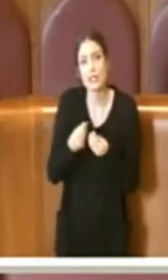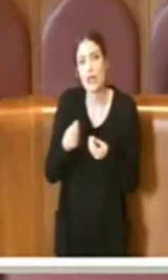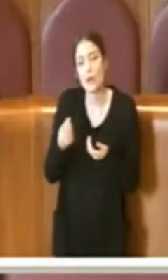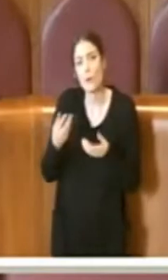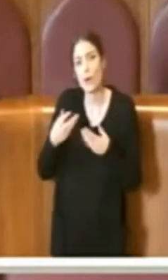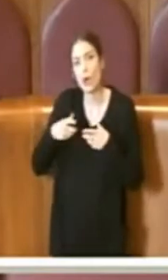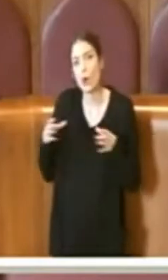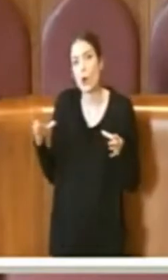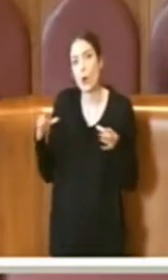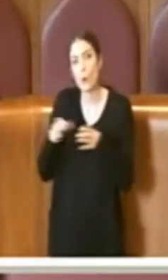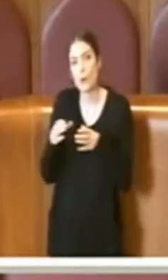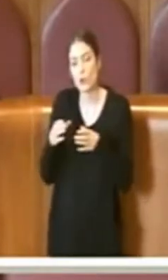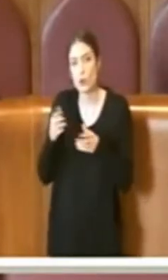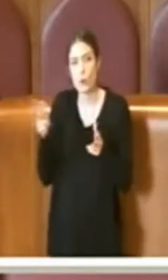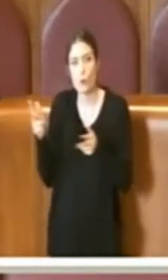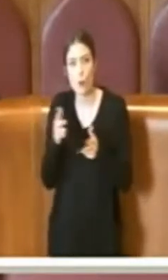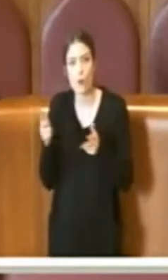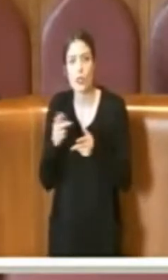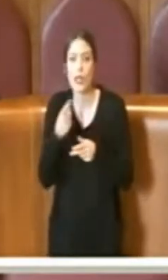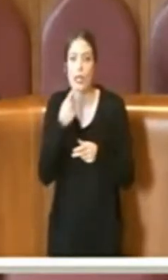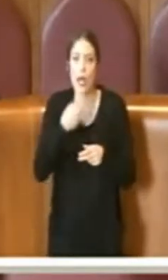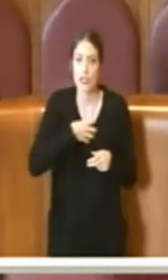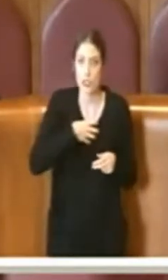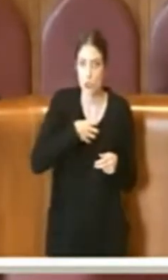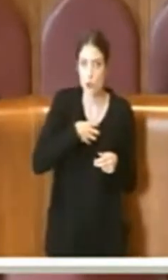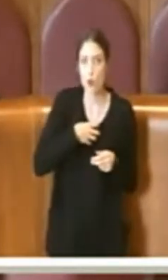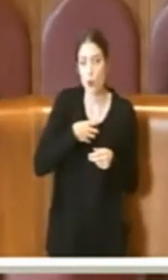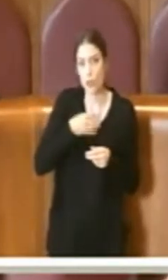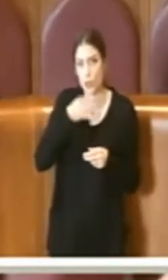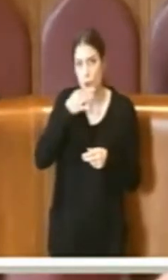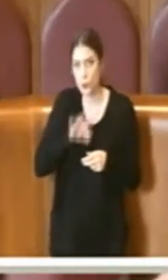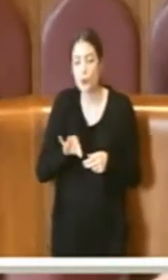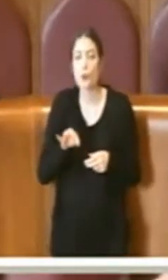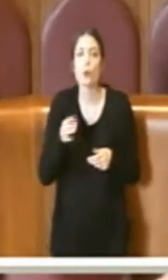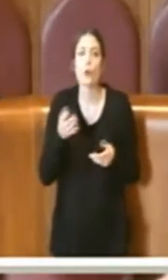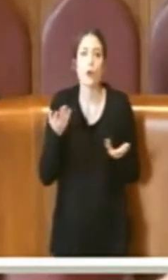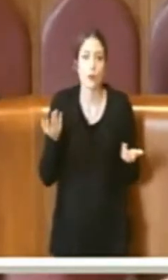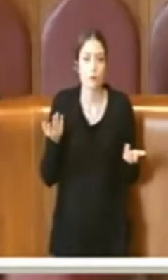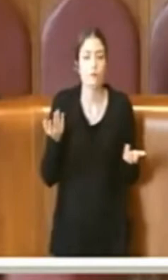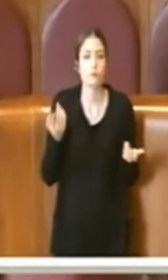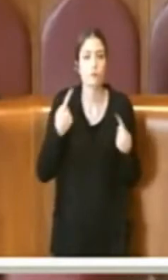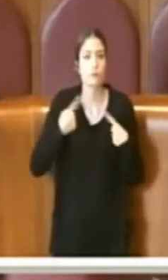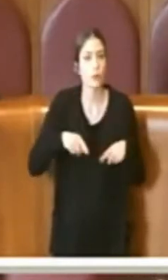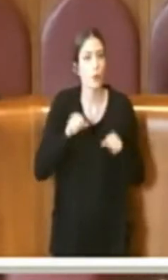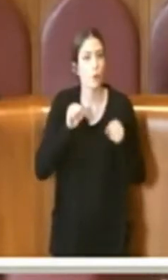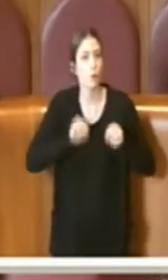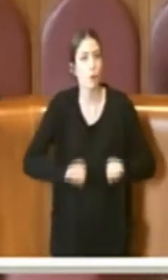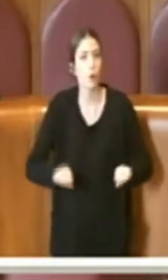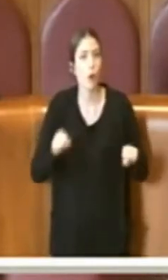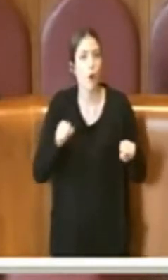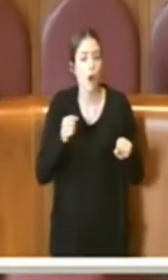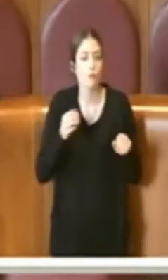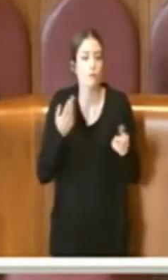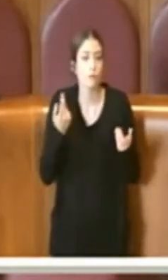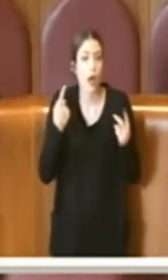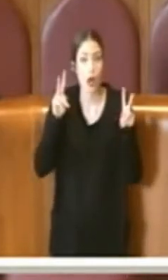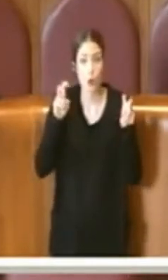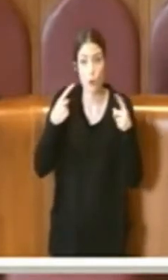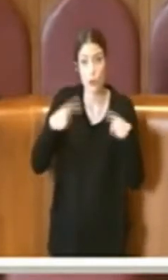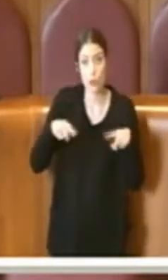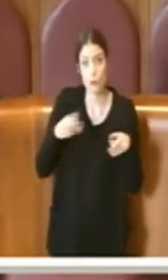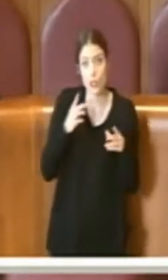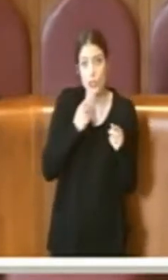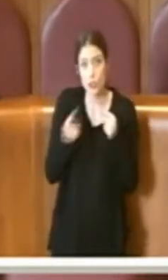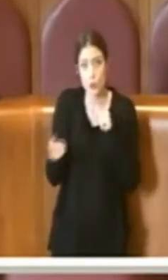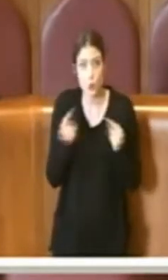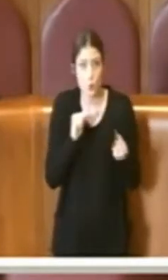gli assessori competenti e questo insieme alle opposizioni potrà essere, diciamo, un elemento di discussione nelle